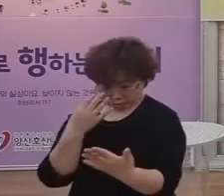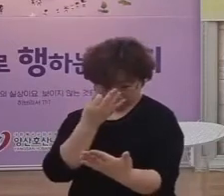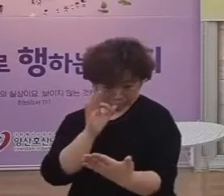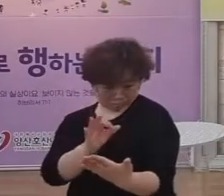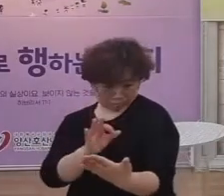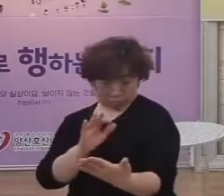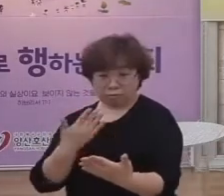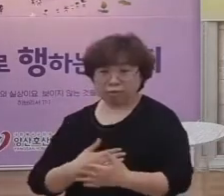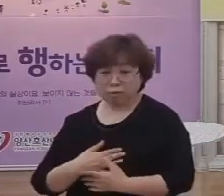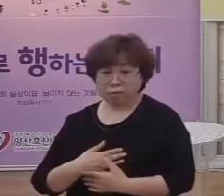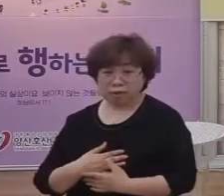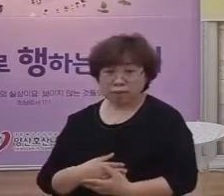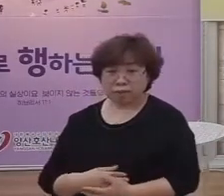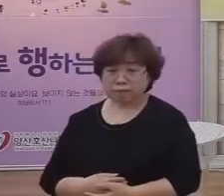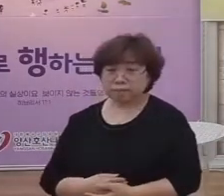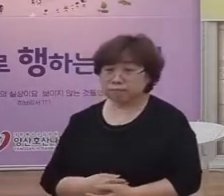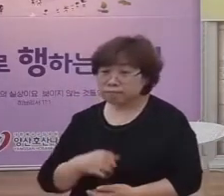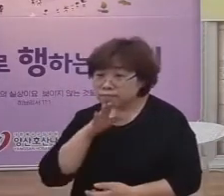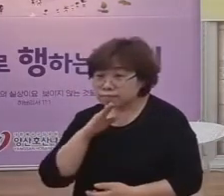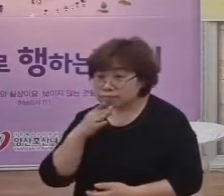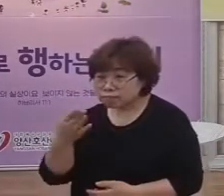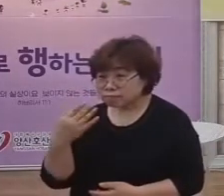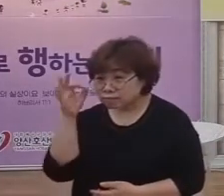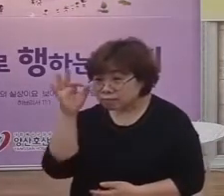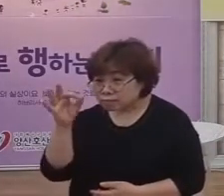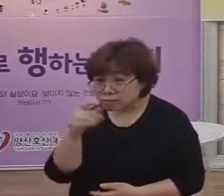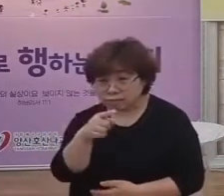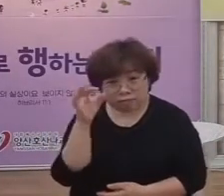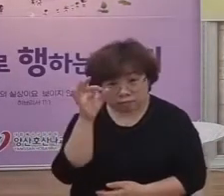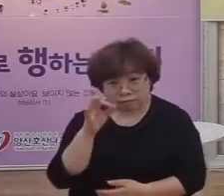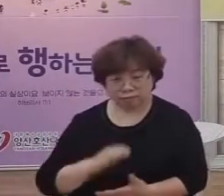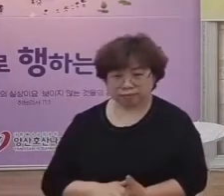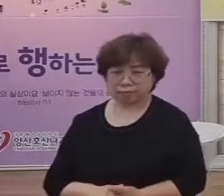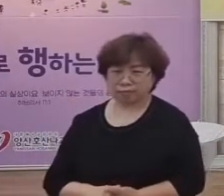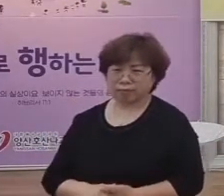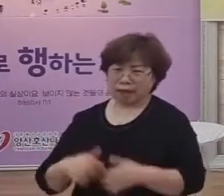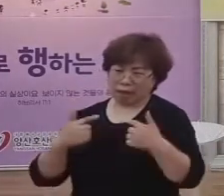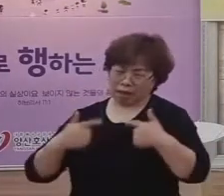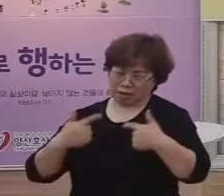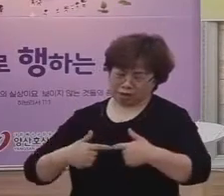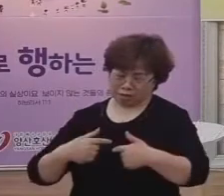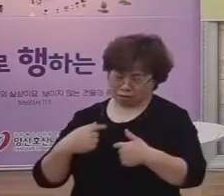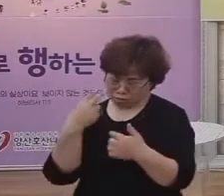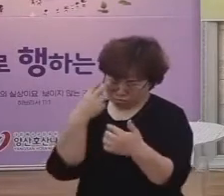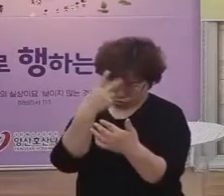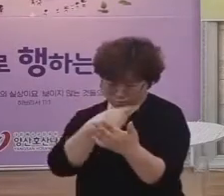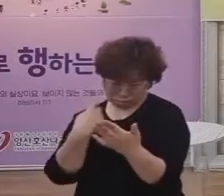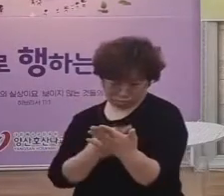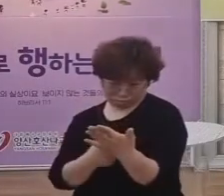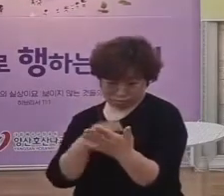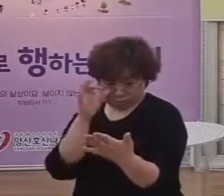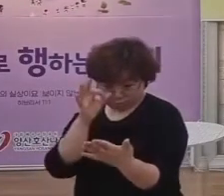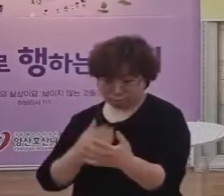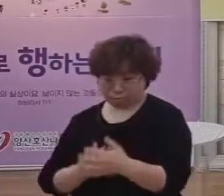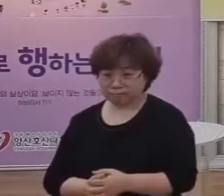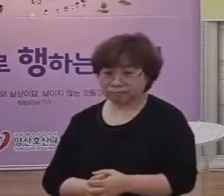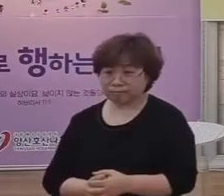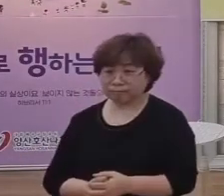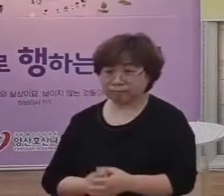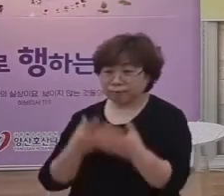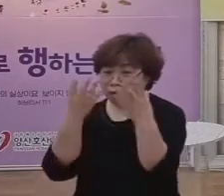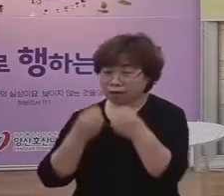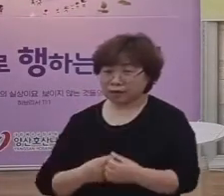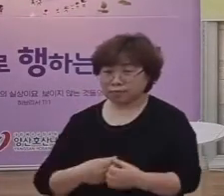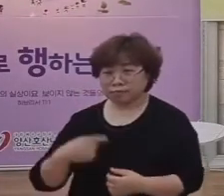로션 하나 바르고 나가는 사람들 천지지만 그래도 거울은 한번 봅니다. 매일 누구나 다 거울을 보는데 만약에 여러분 예를 들어 볼게요.